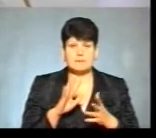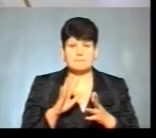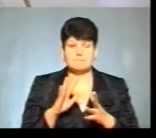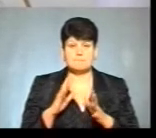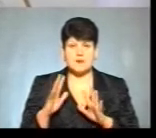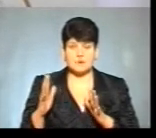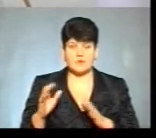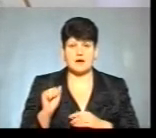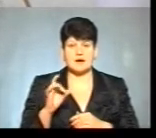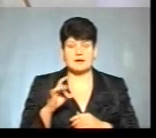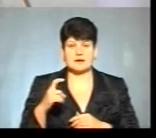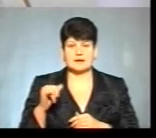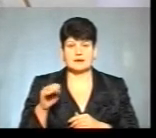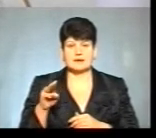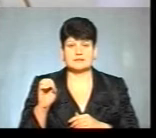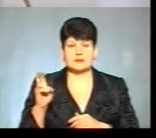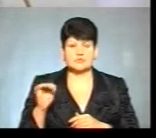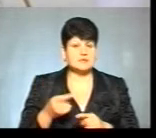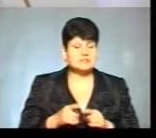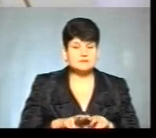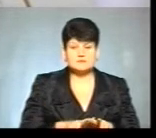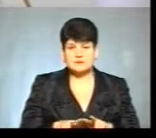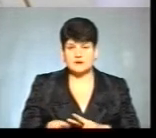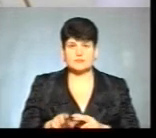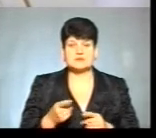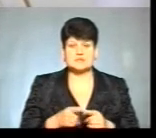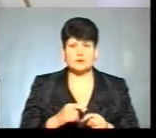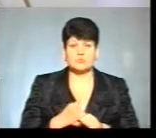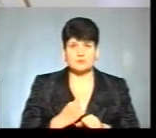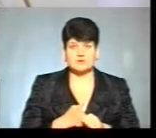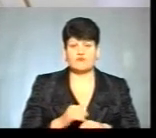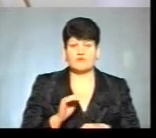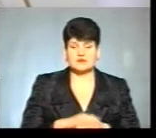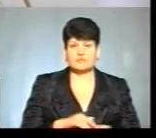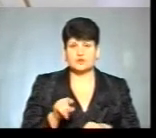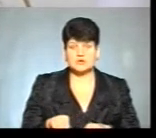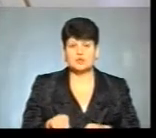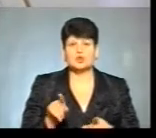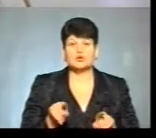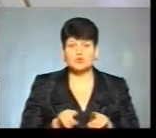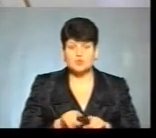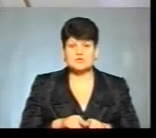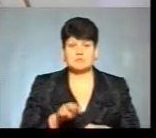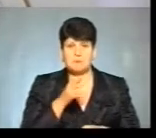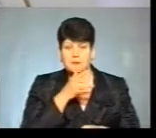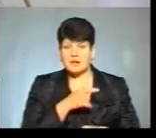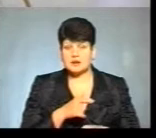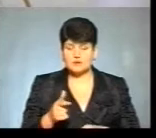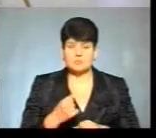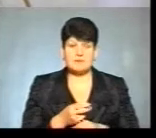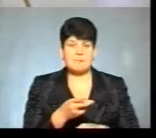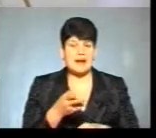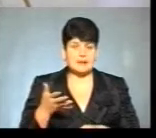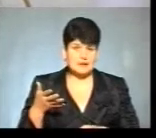робив цей парк в Софіївці і в цей. Вони робилися, ці два парки робилися фактично в один той самий період. Вони робилися паралельно.